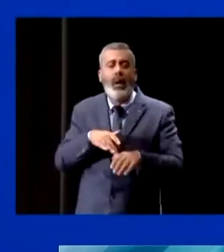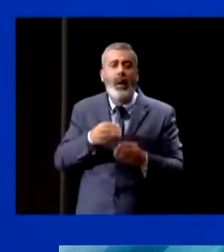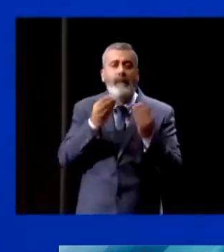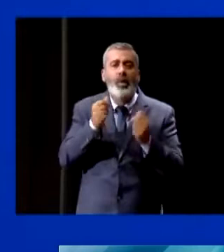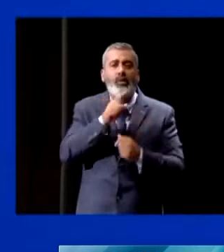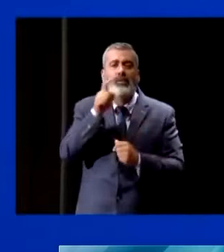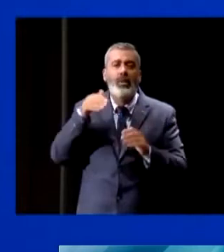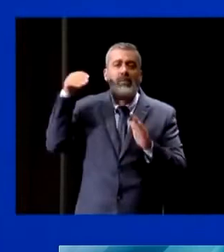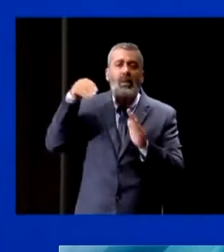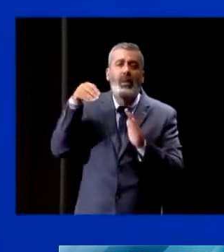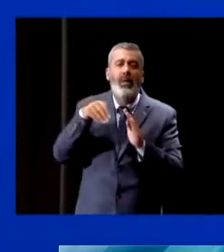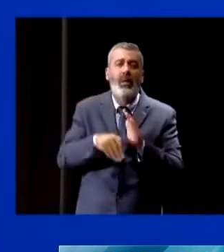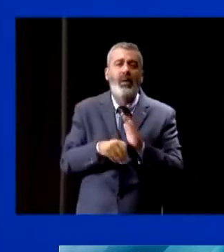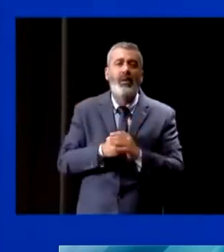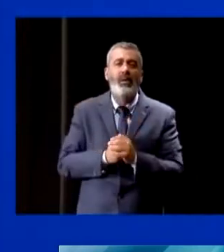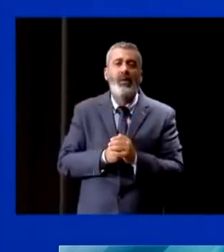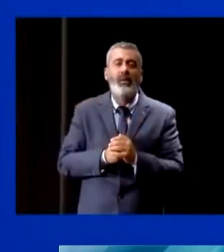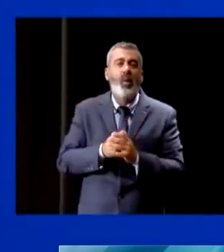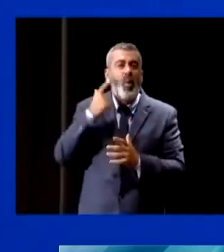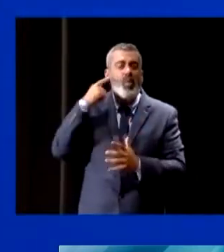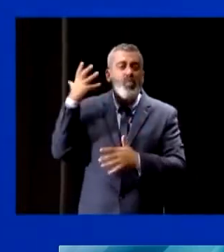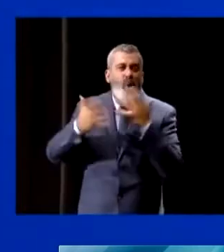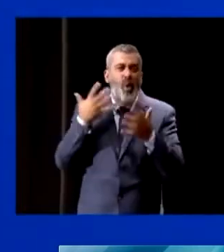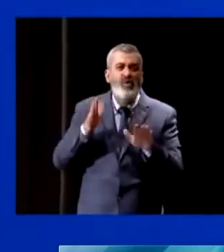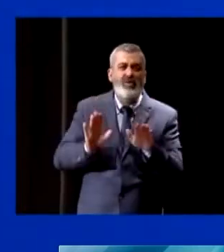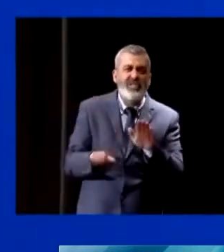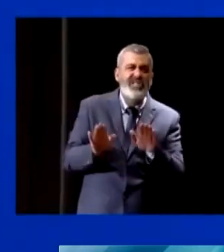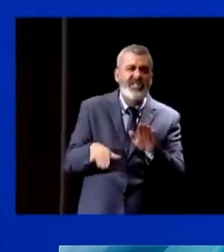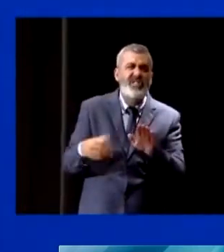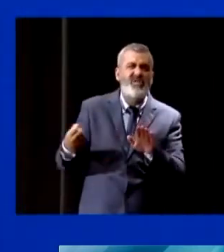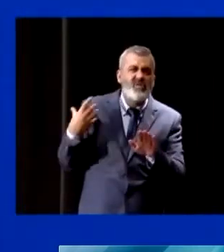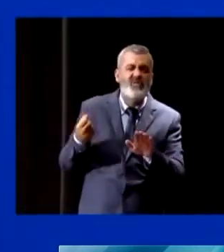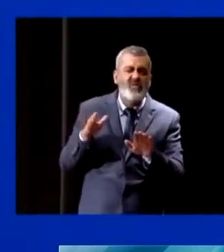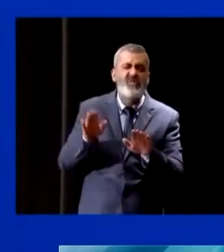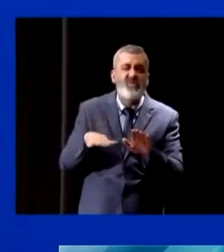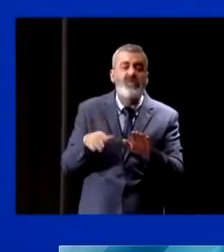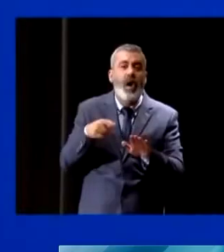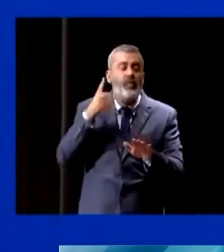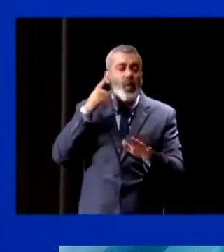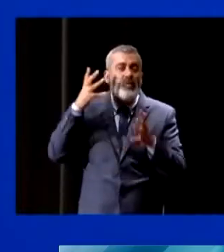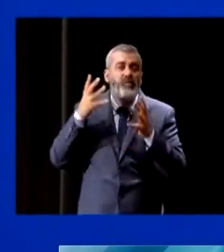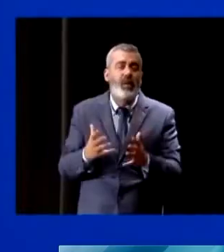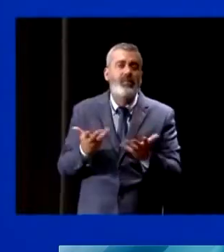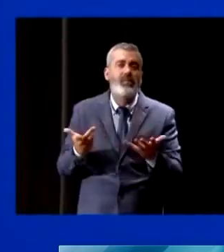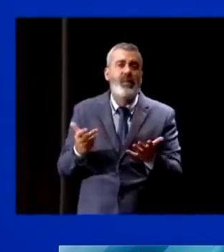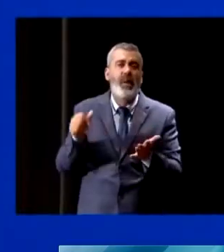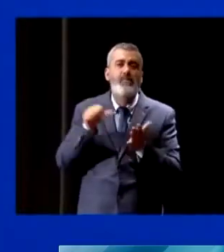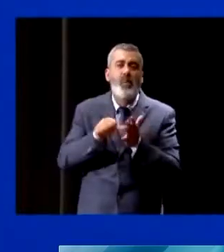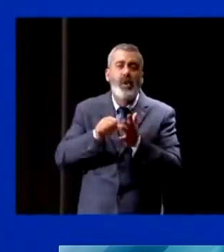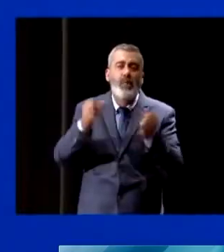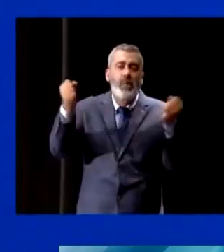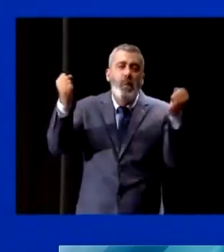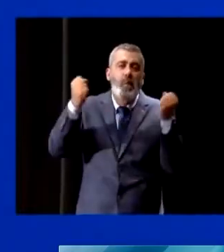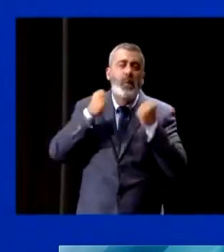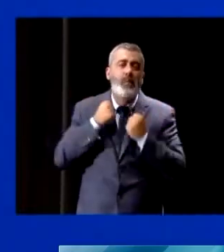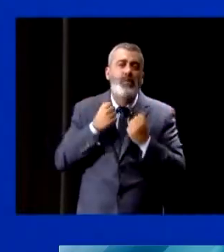αυτό συνεπάγεται για τον θόρυβο, αλλά και για τον αστικό χώρο που είναι γεμάτος